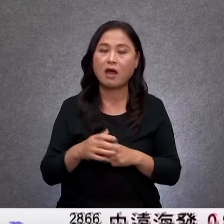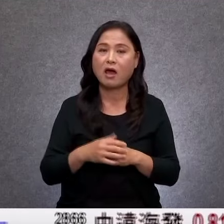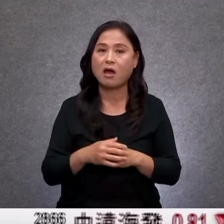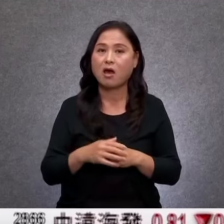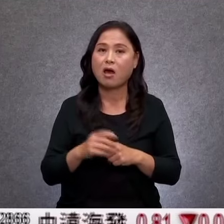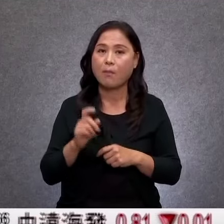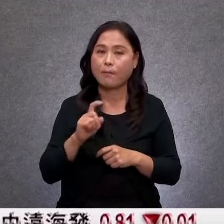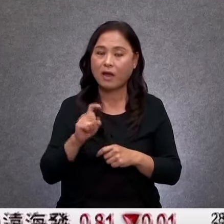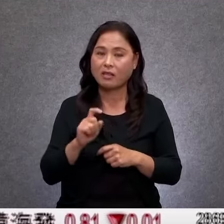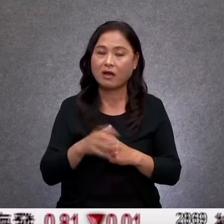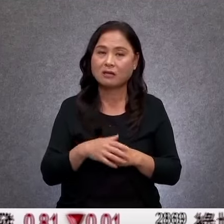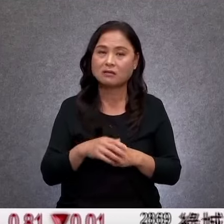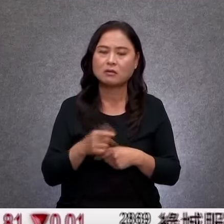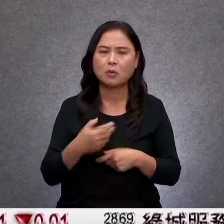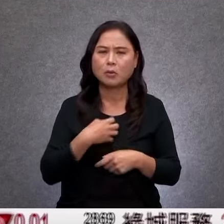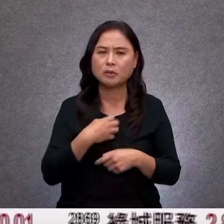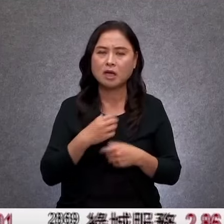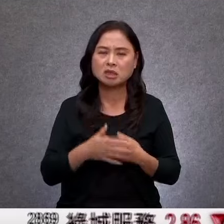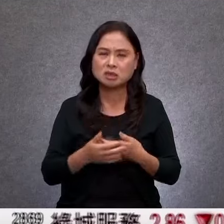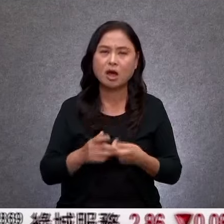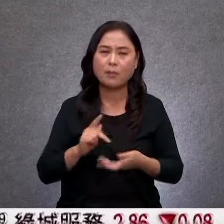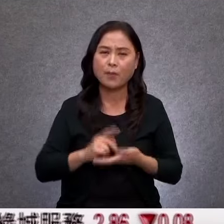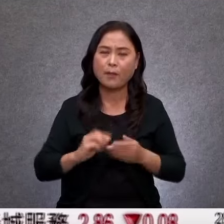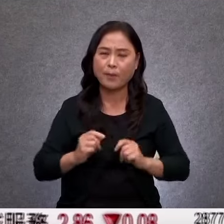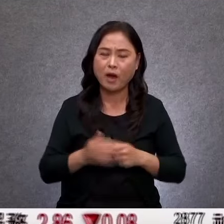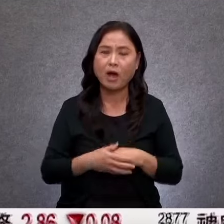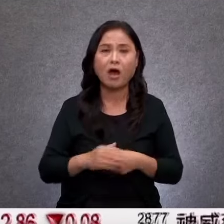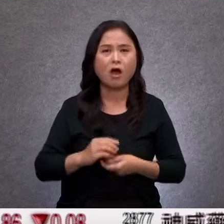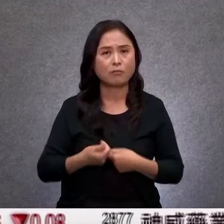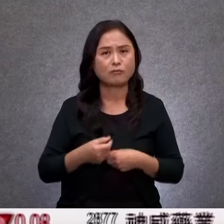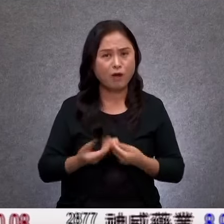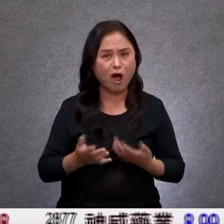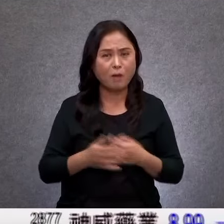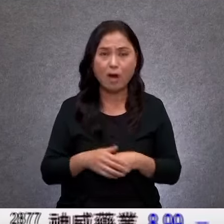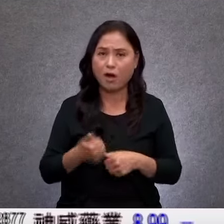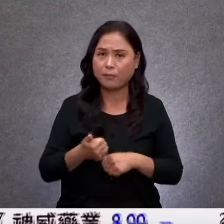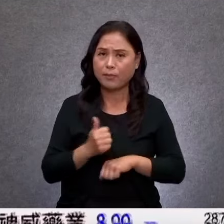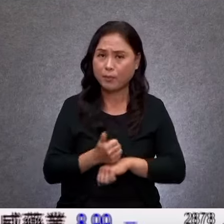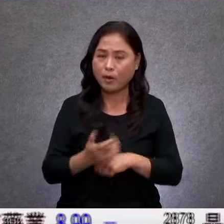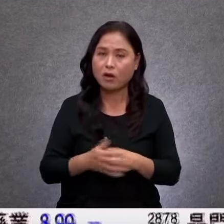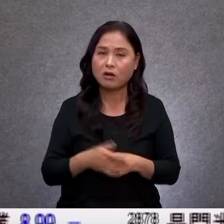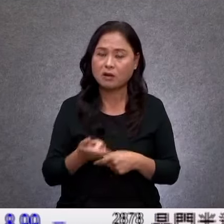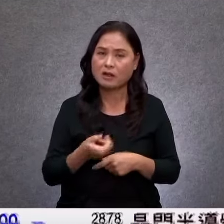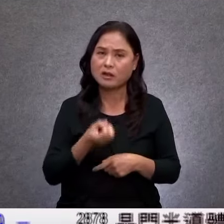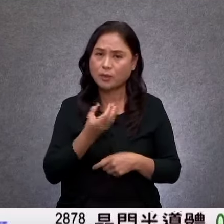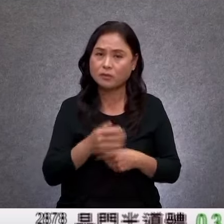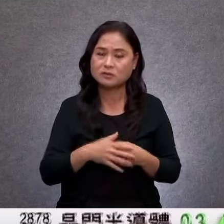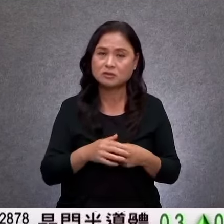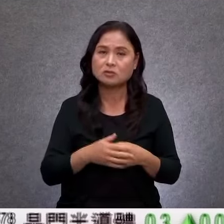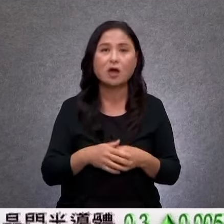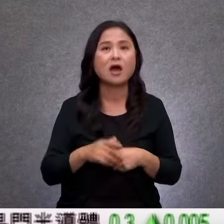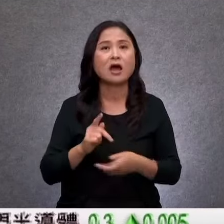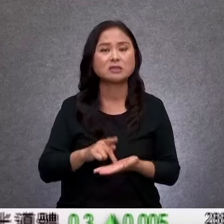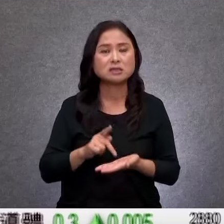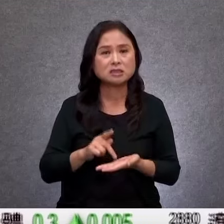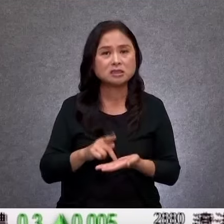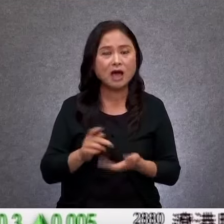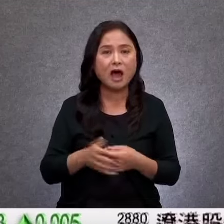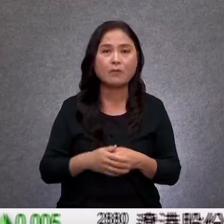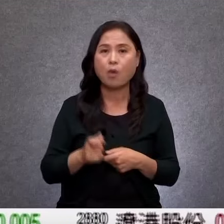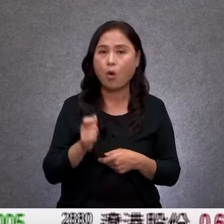個話題，好簡單咁問一問。一個咧就話大家覺得就話呢個時候係咪發債嘅好時機？另一個咧就係你提出嗰個數